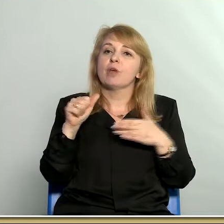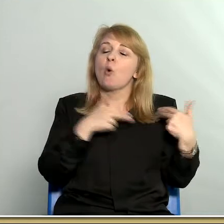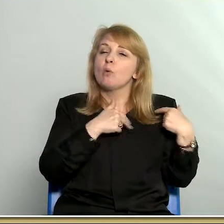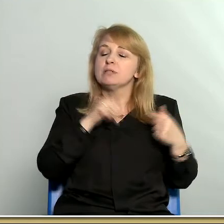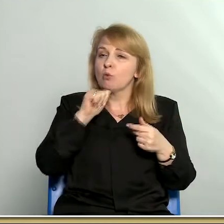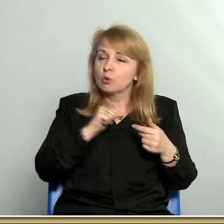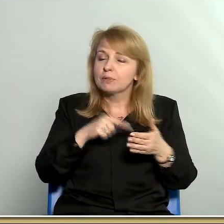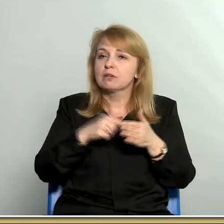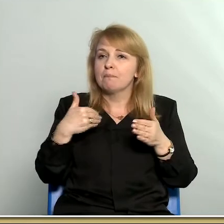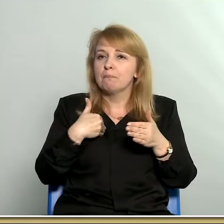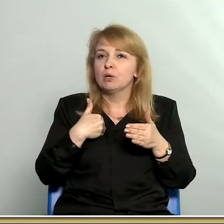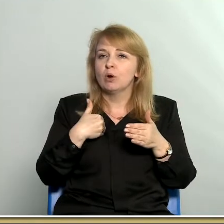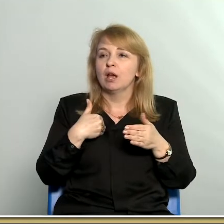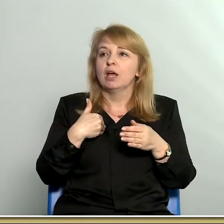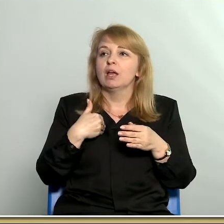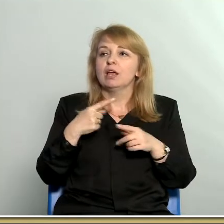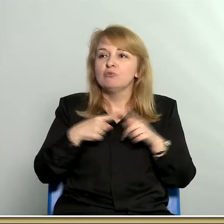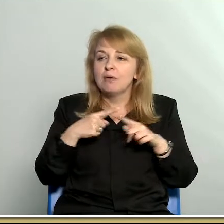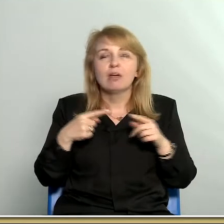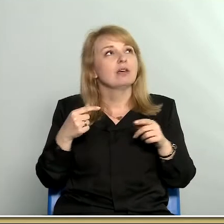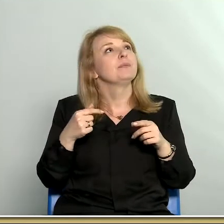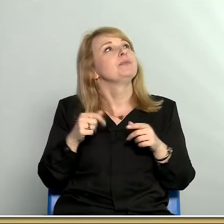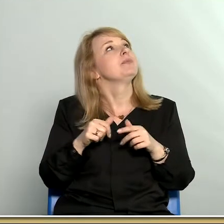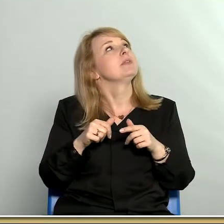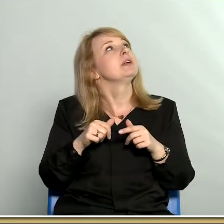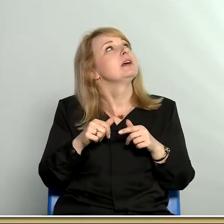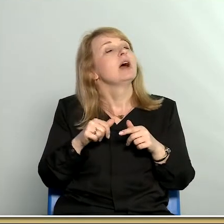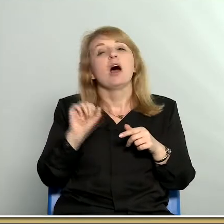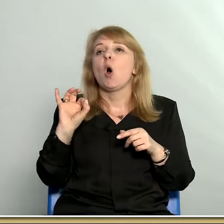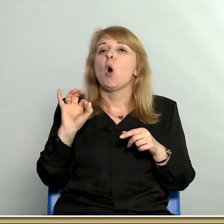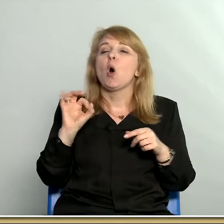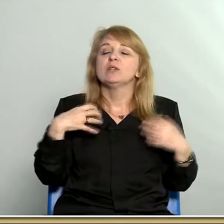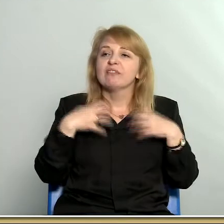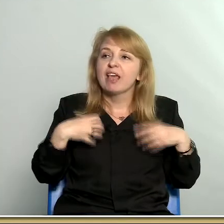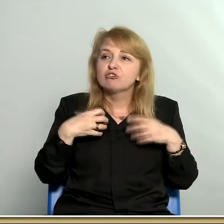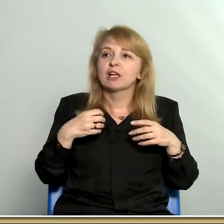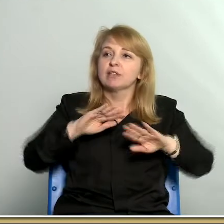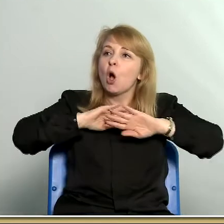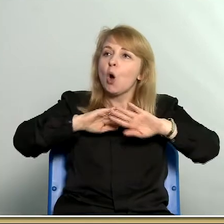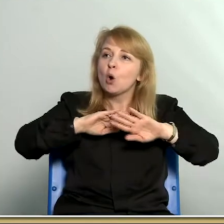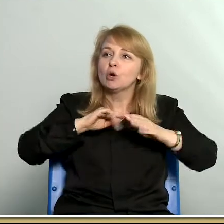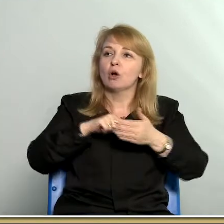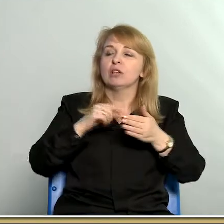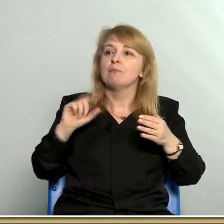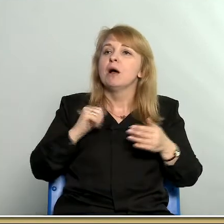Europejska, jak ja tu się śmieję, zadbała o gatunki chronione i tutaj będziemy